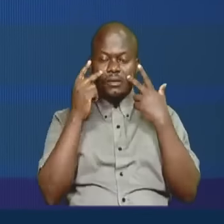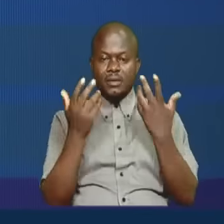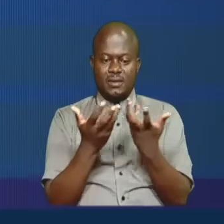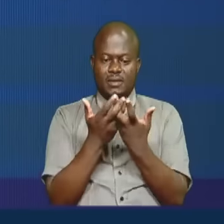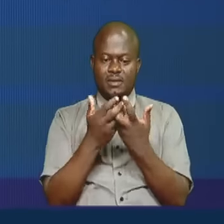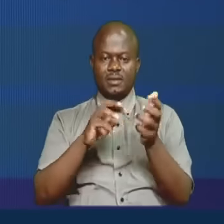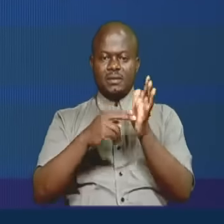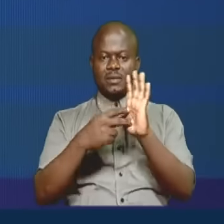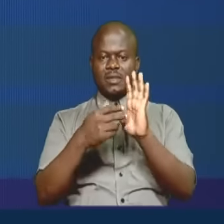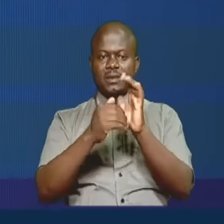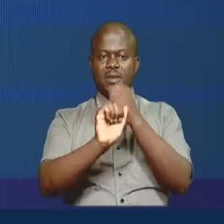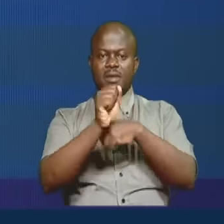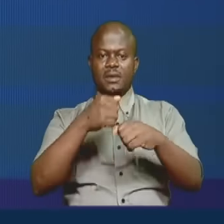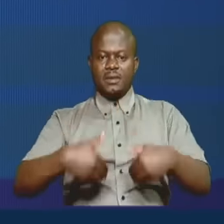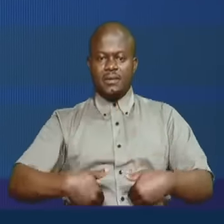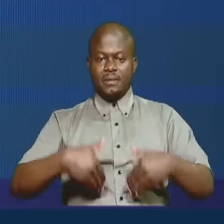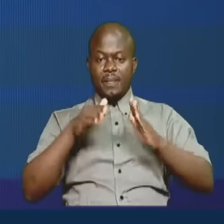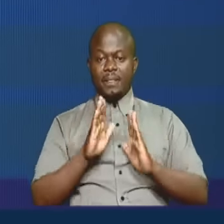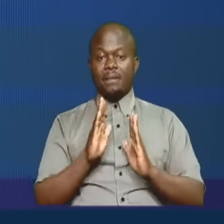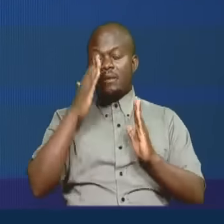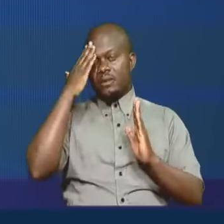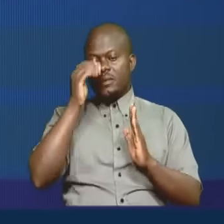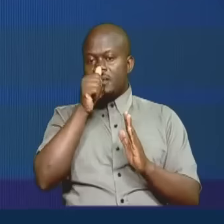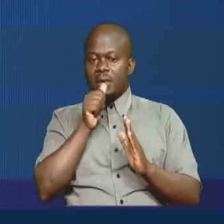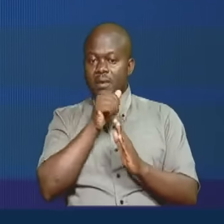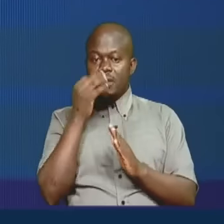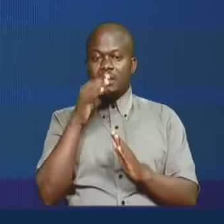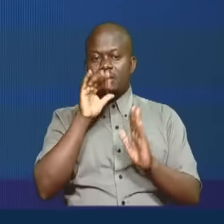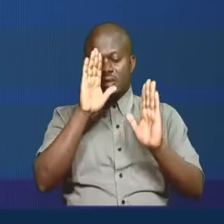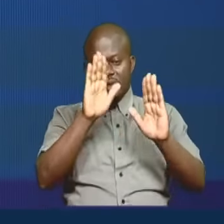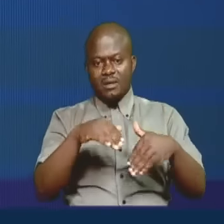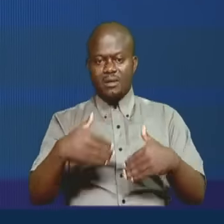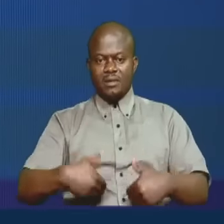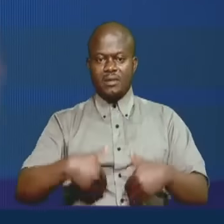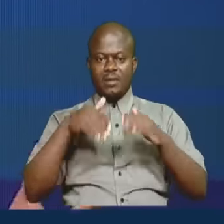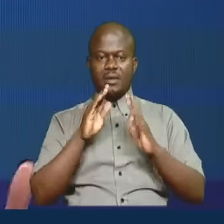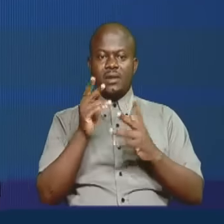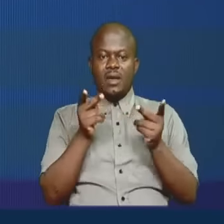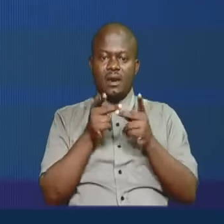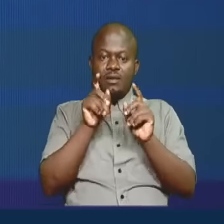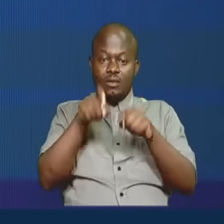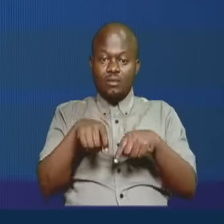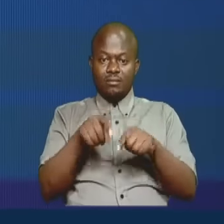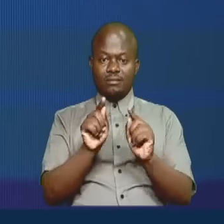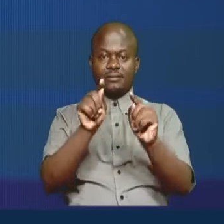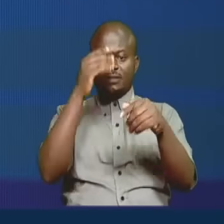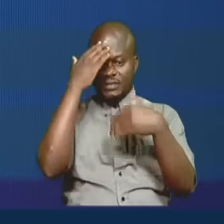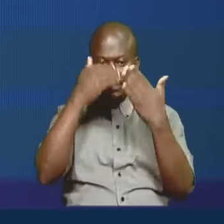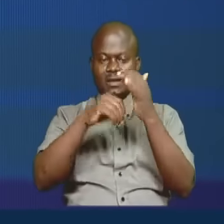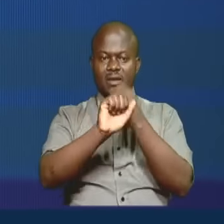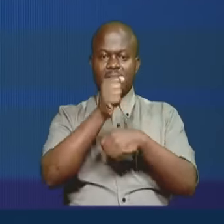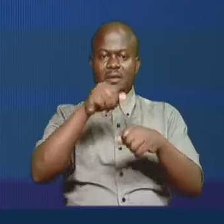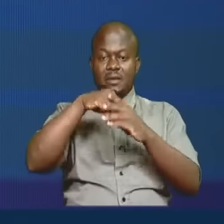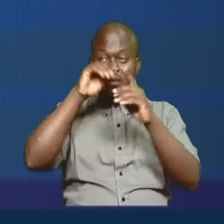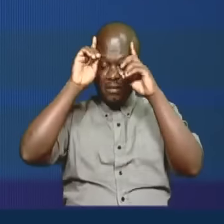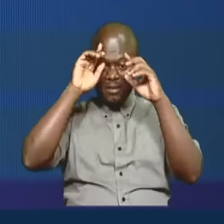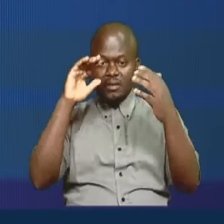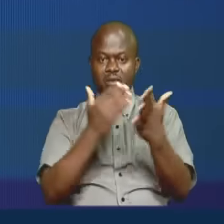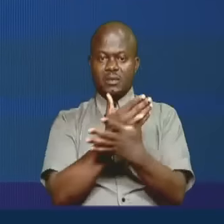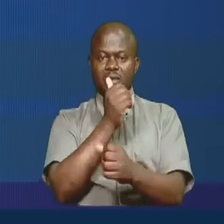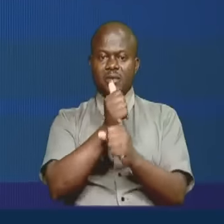n'imishinga n'ibikorwa by'urubyiruko ni uko twamenye ibanga ko iyo tutirengagiza urubyiruko hari aho twari kugira, kuko ibikorwa byo birimo n'ibyo guhanga udushya